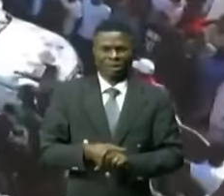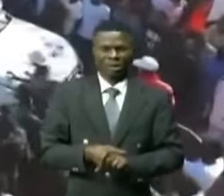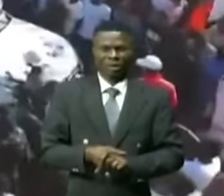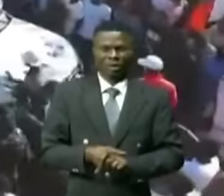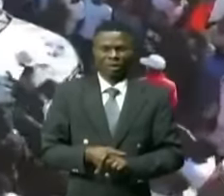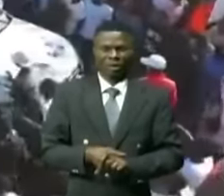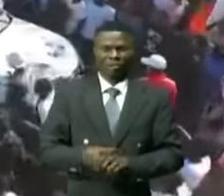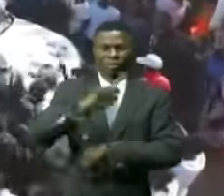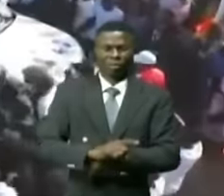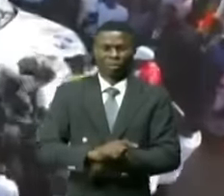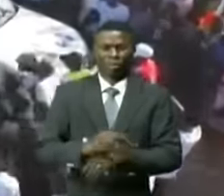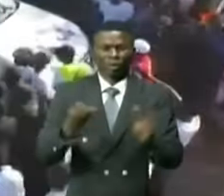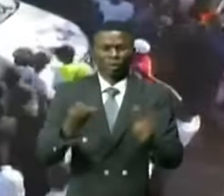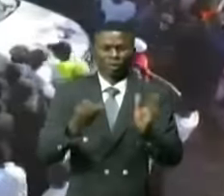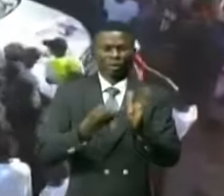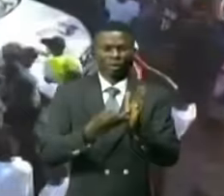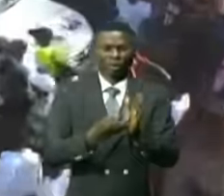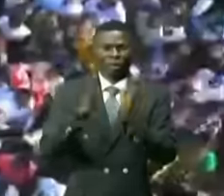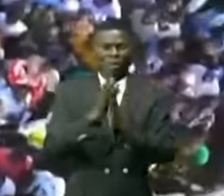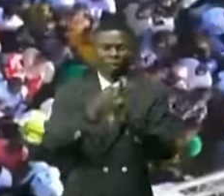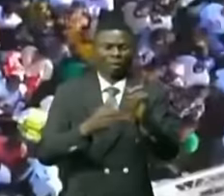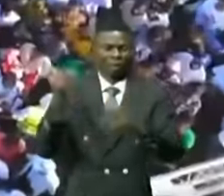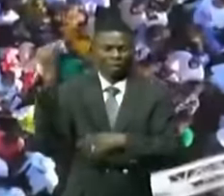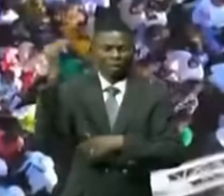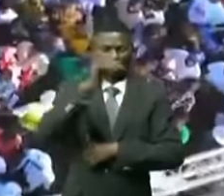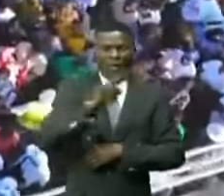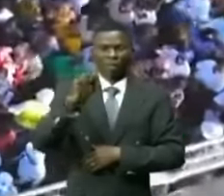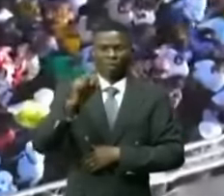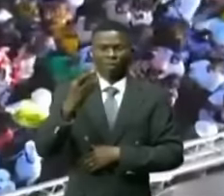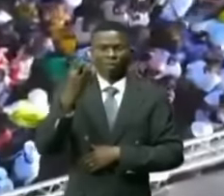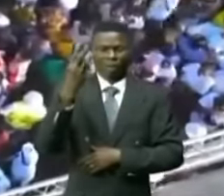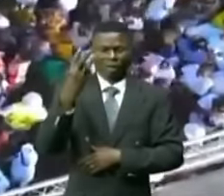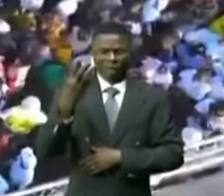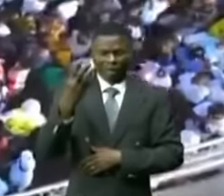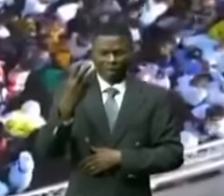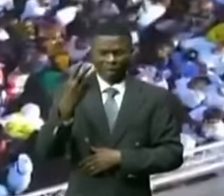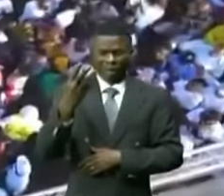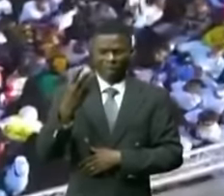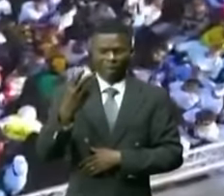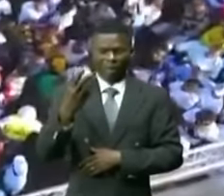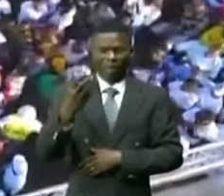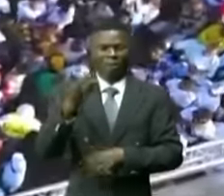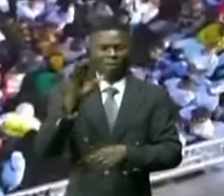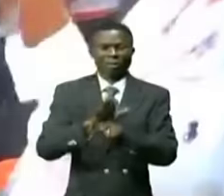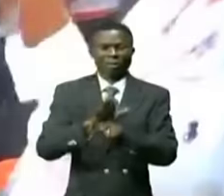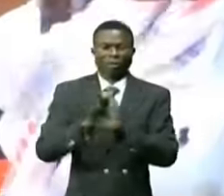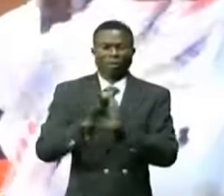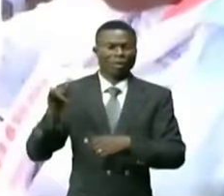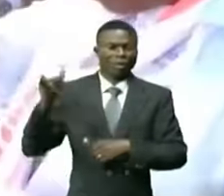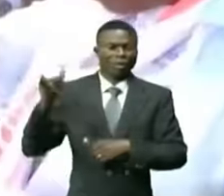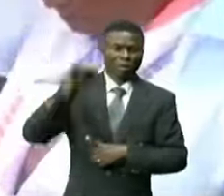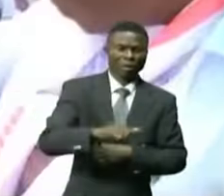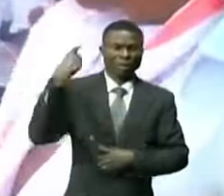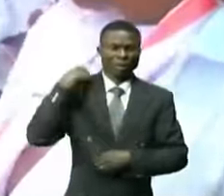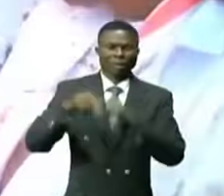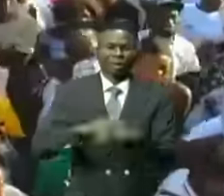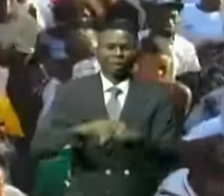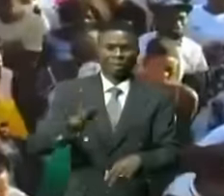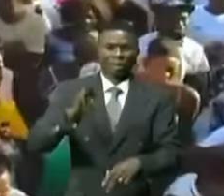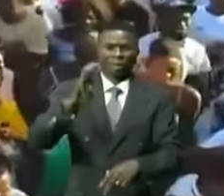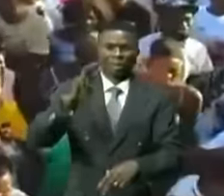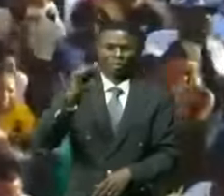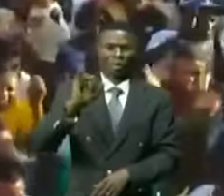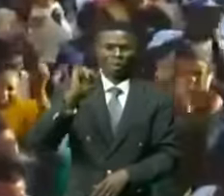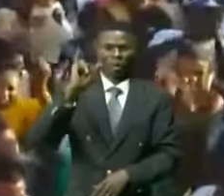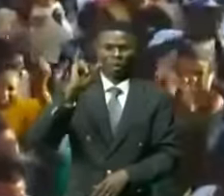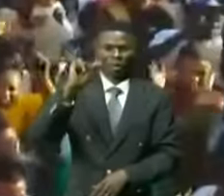La journée de ce dimanche, décembre 2023, était riche en couleurs avec la descente du député national Mambé Kinshasa,